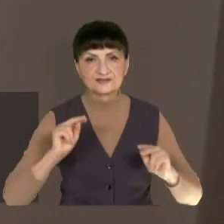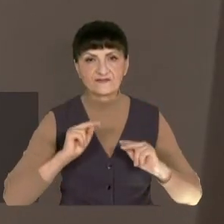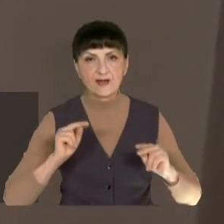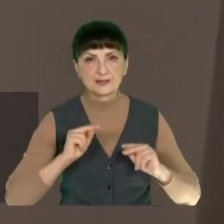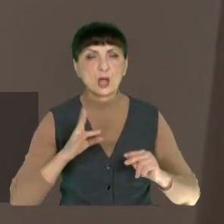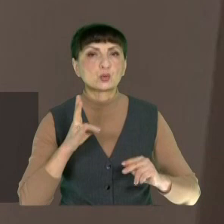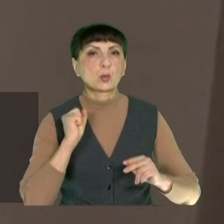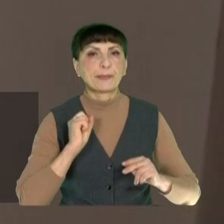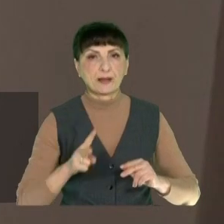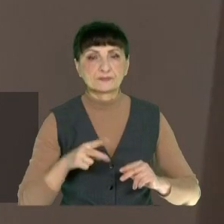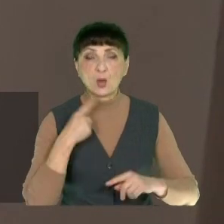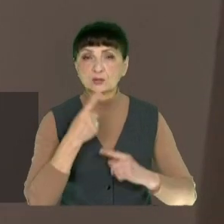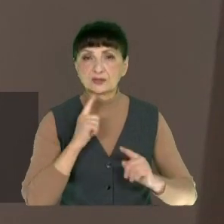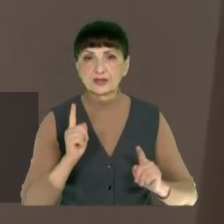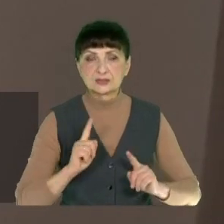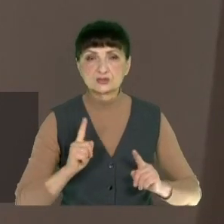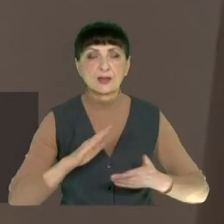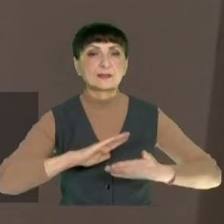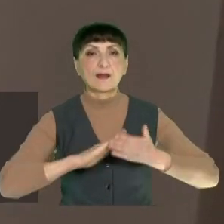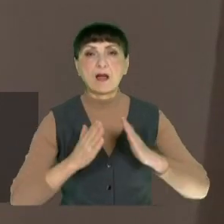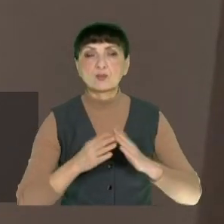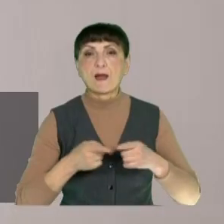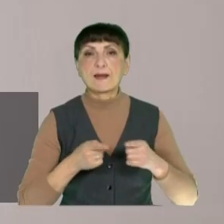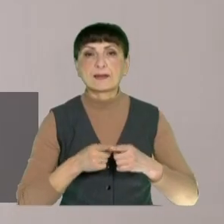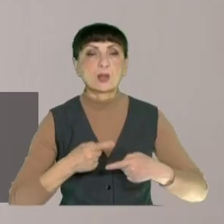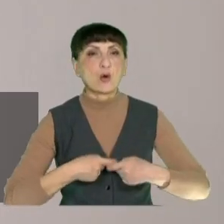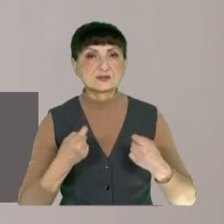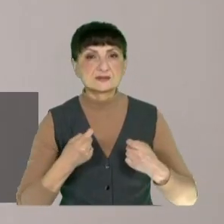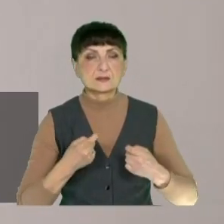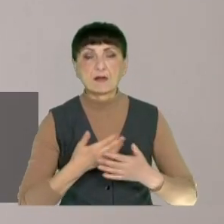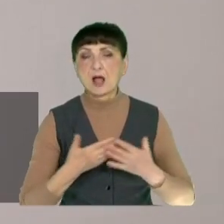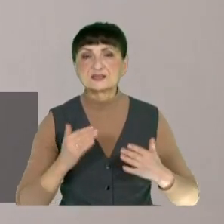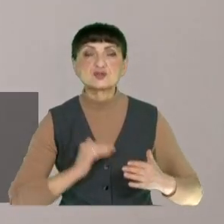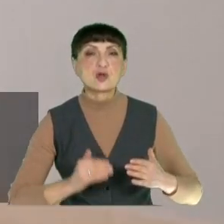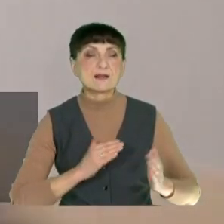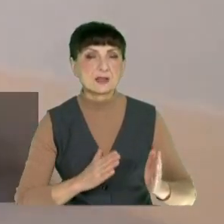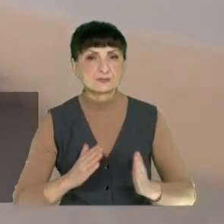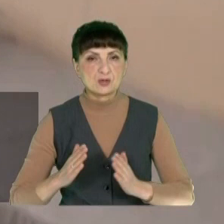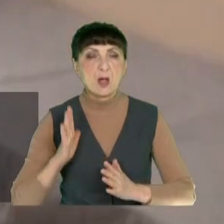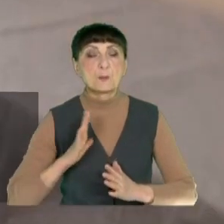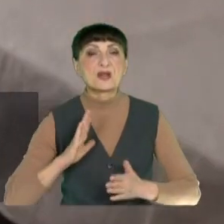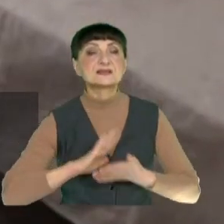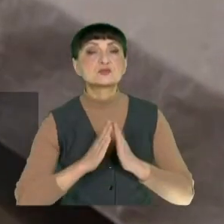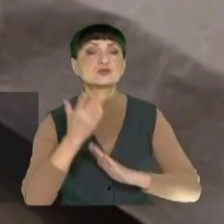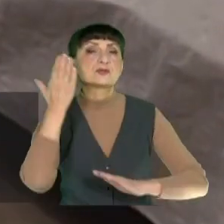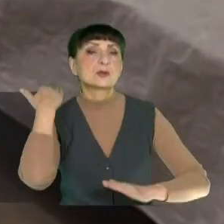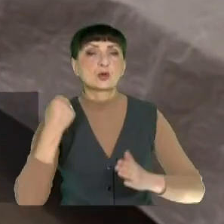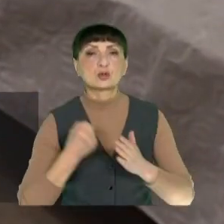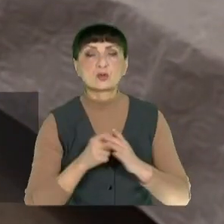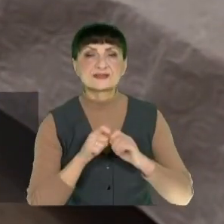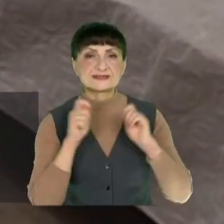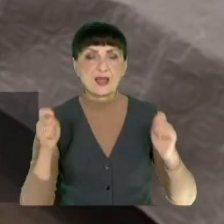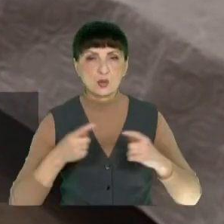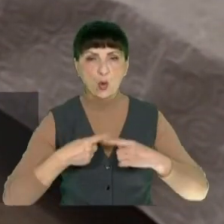Сайсат Нурбек. Он подчеркнул, что договоры аренды хостелов, гостиниц и частных общежитий были заключены еще до создания